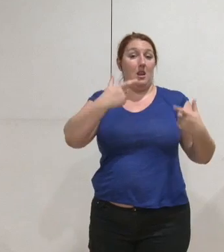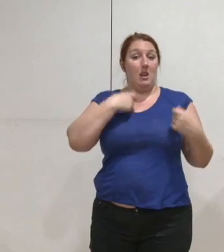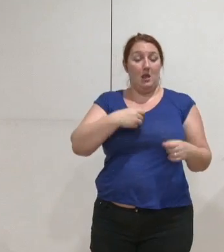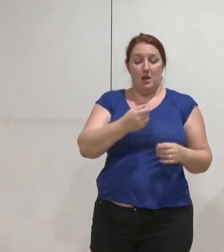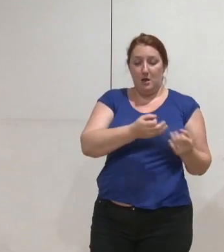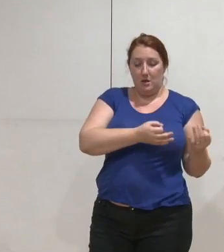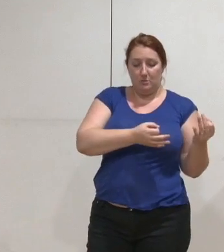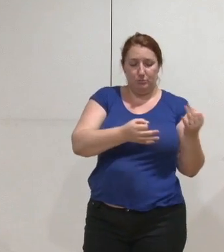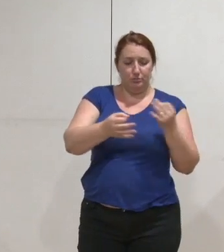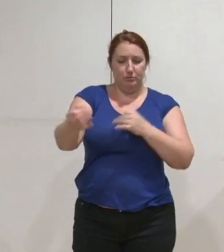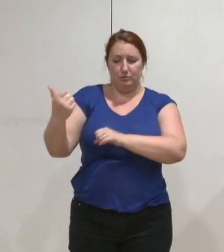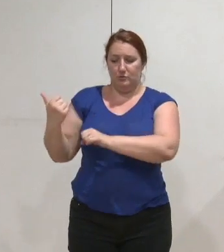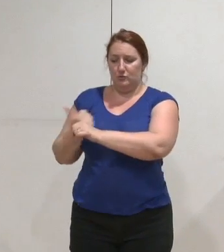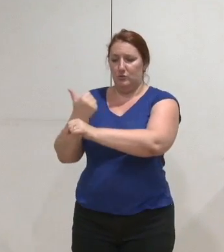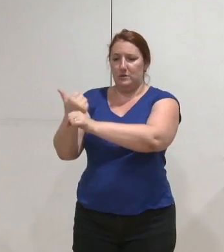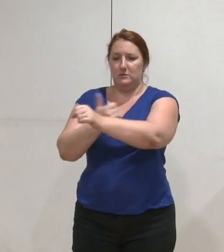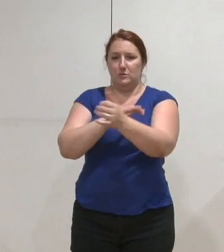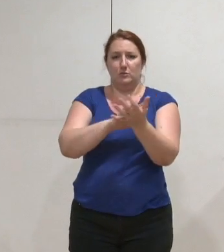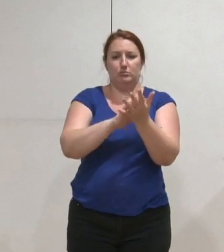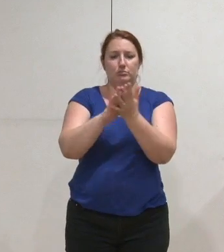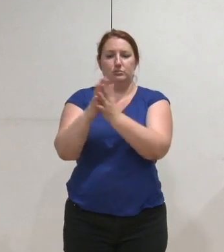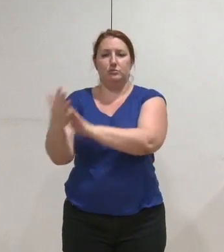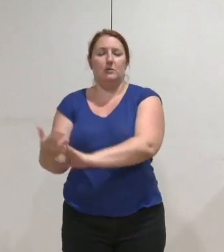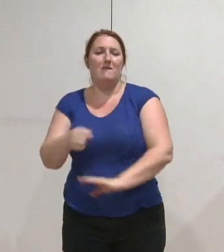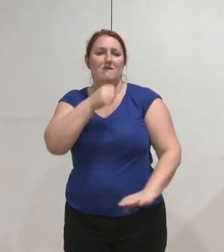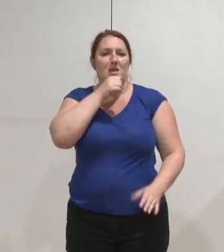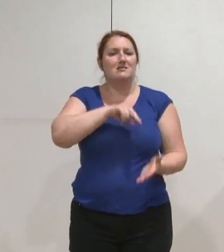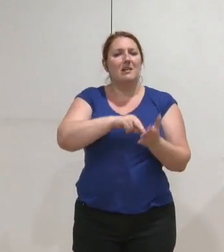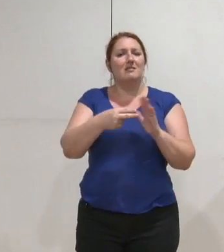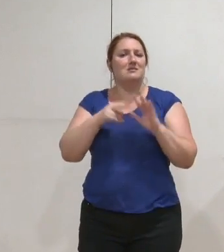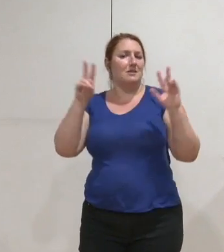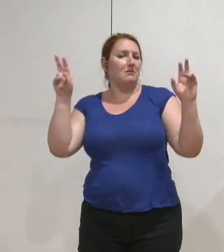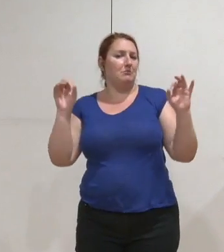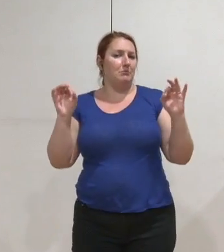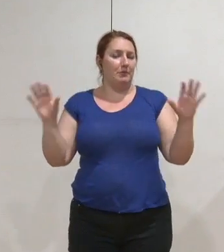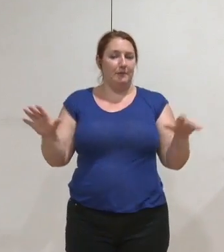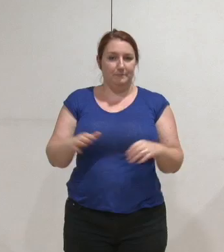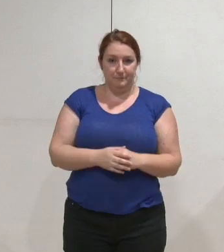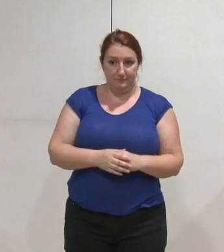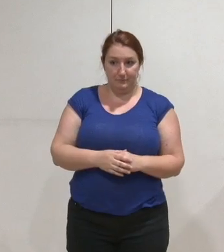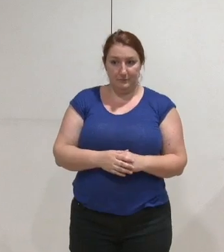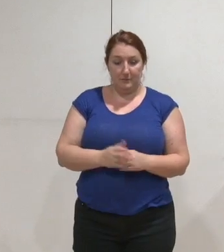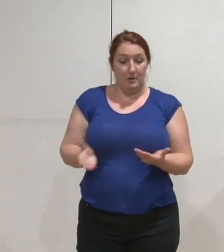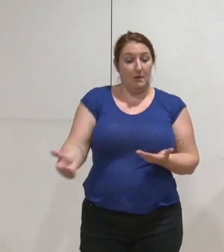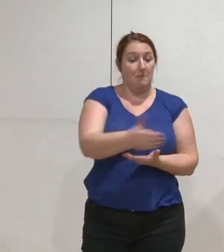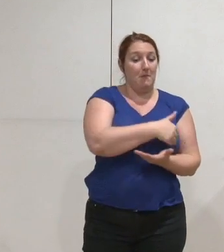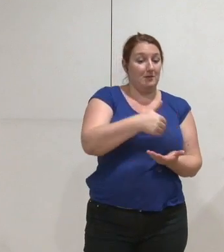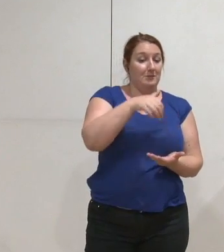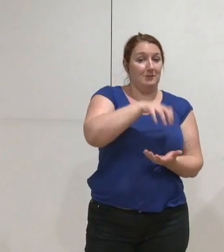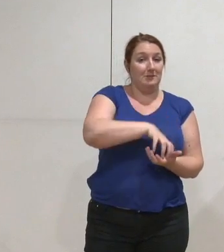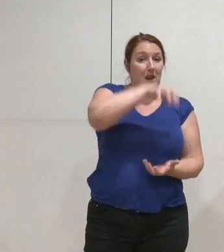année le fameux glissement vieillesse ethnicité et plus on transfère de masse salariale à